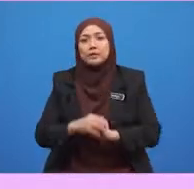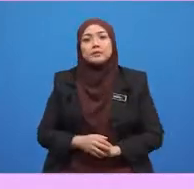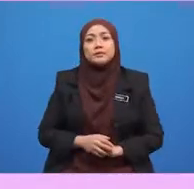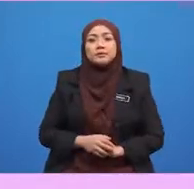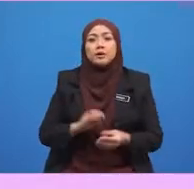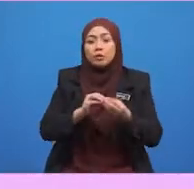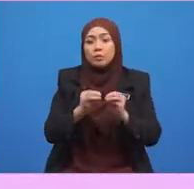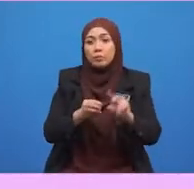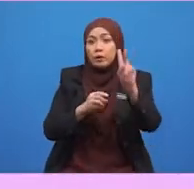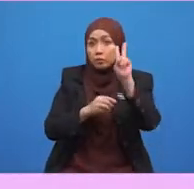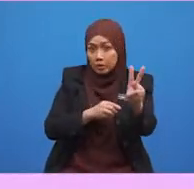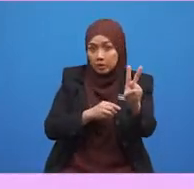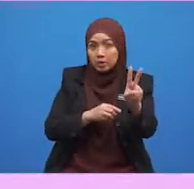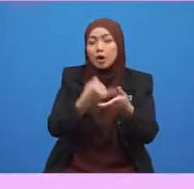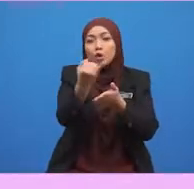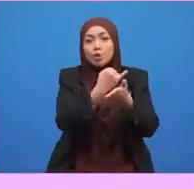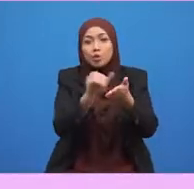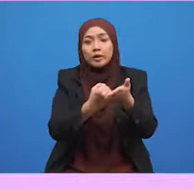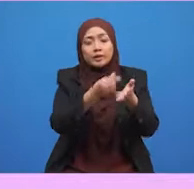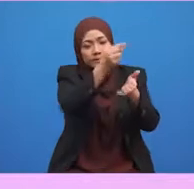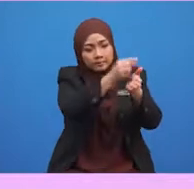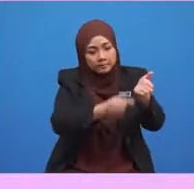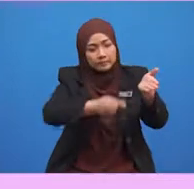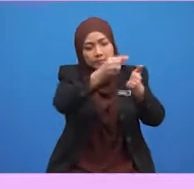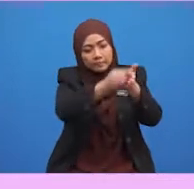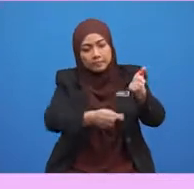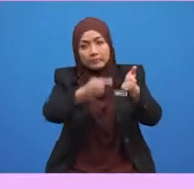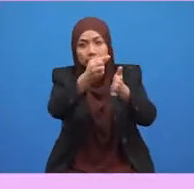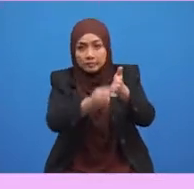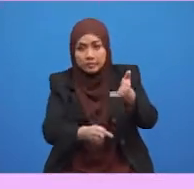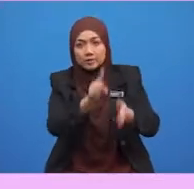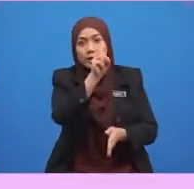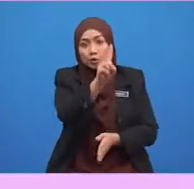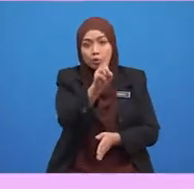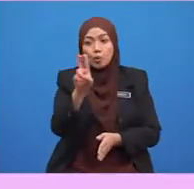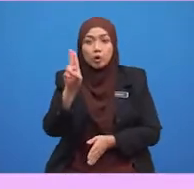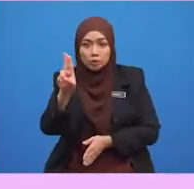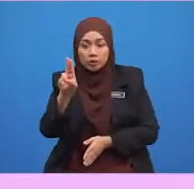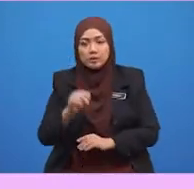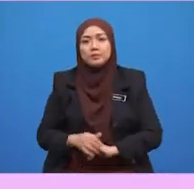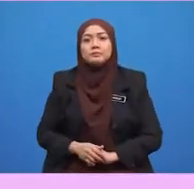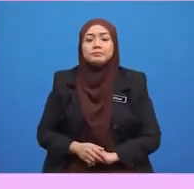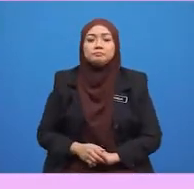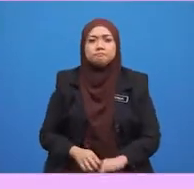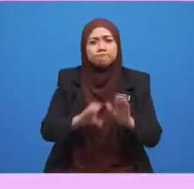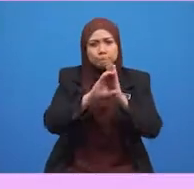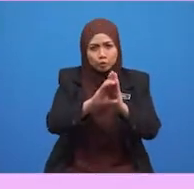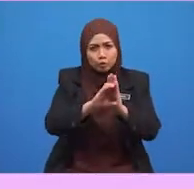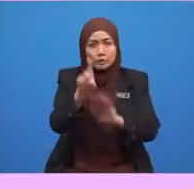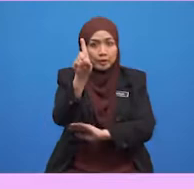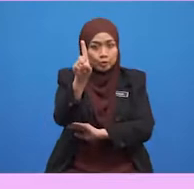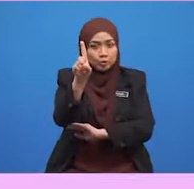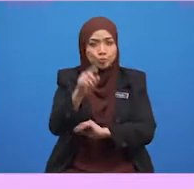kedua, melukis garis-garis berjarak satu unit. Kita lihat contoh